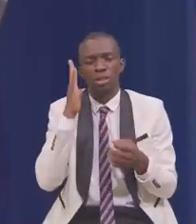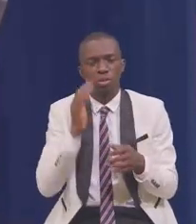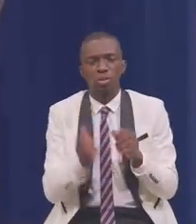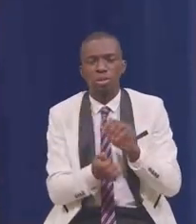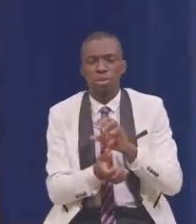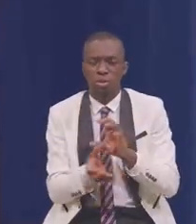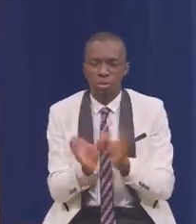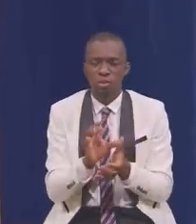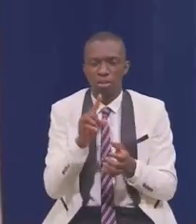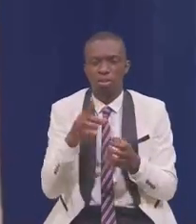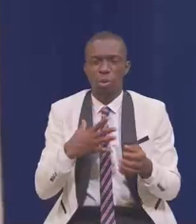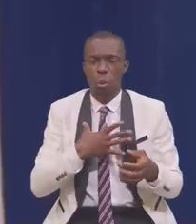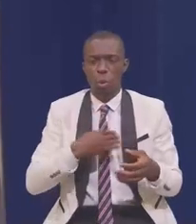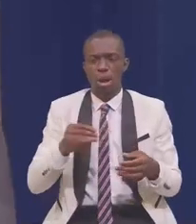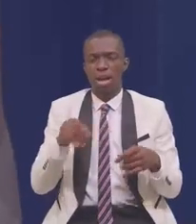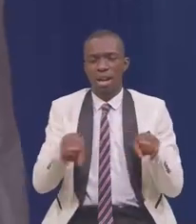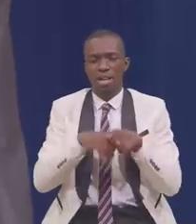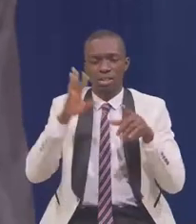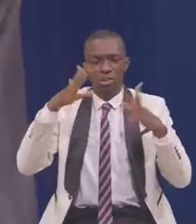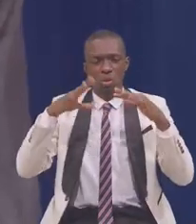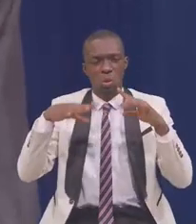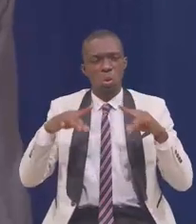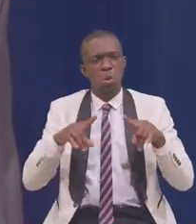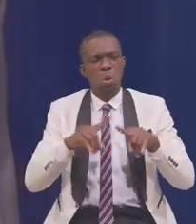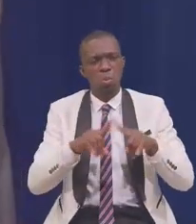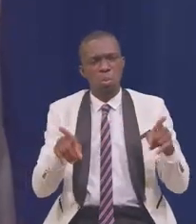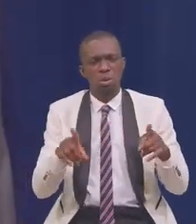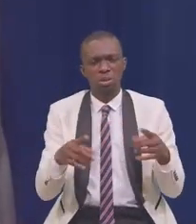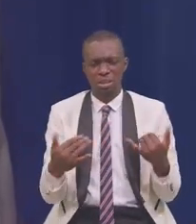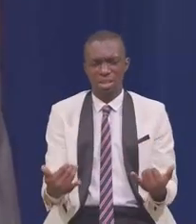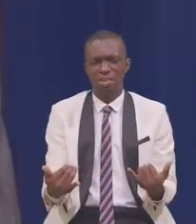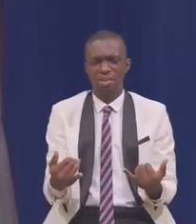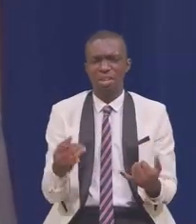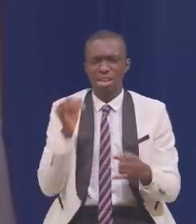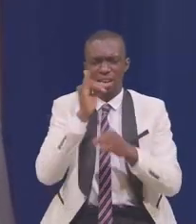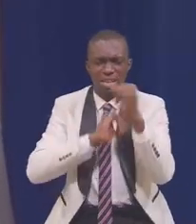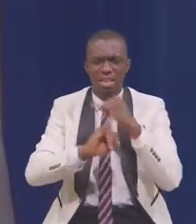s'est vu, quoi qu'il soit sauvé. Il a dit, malheur